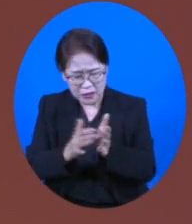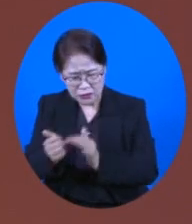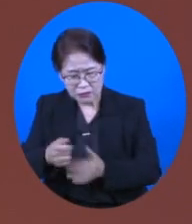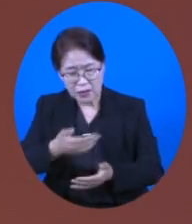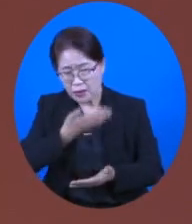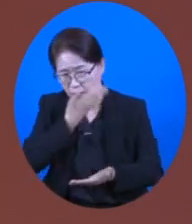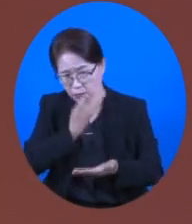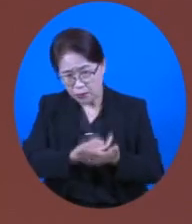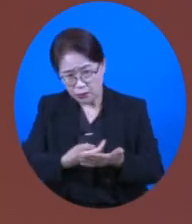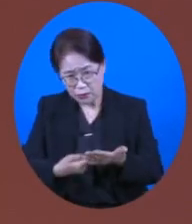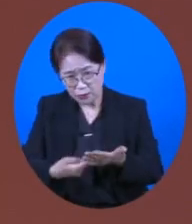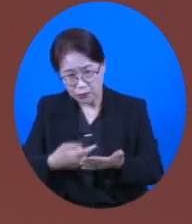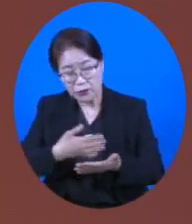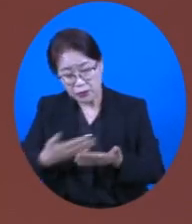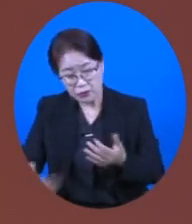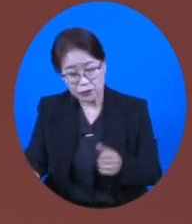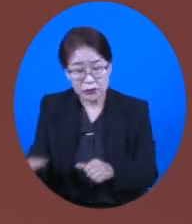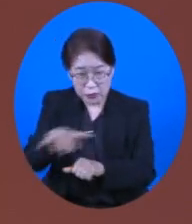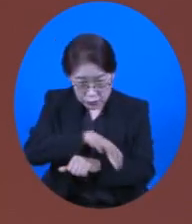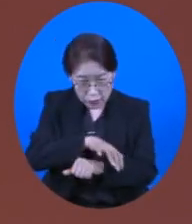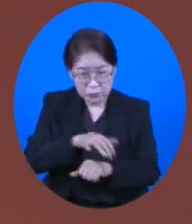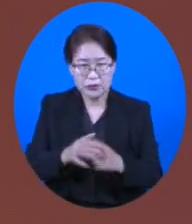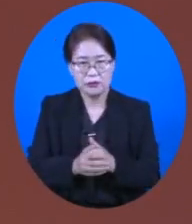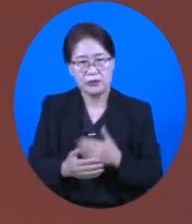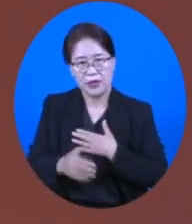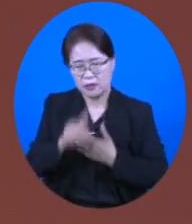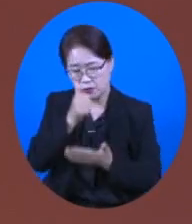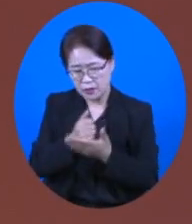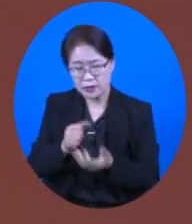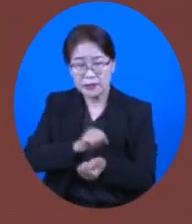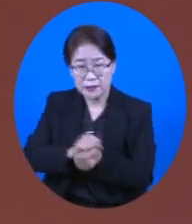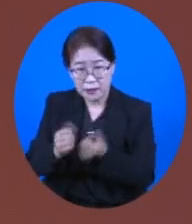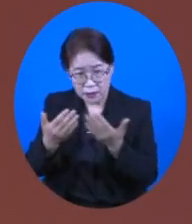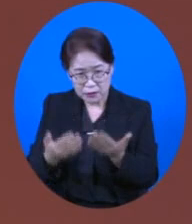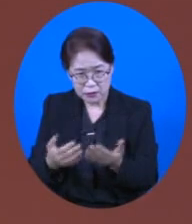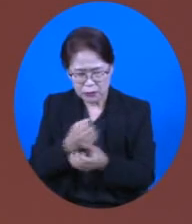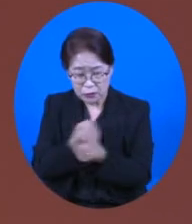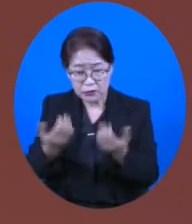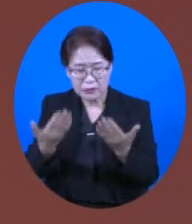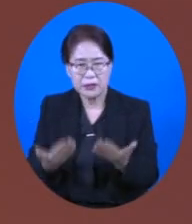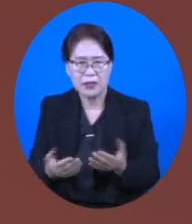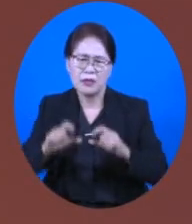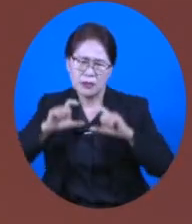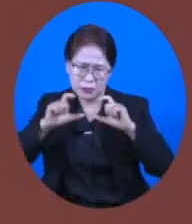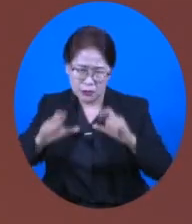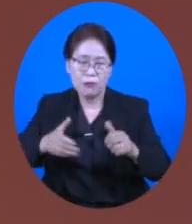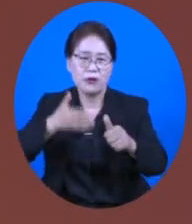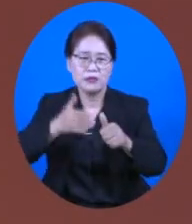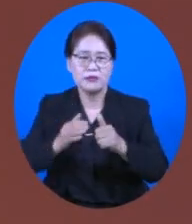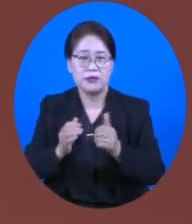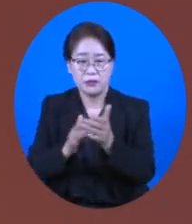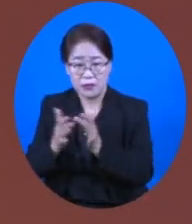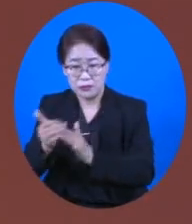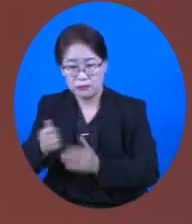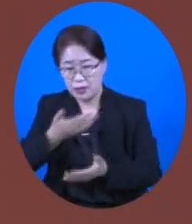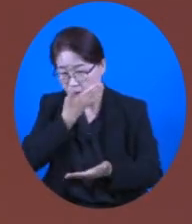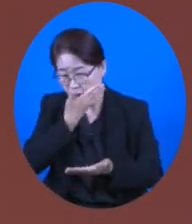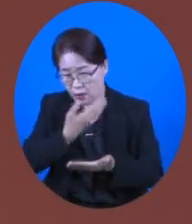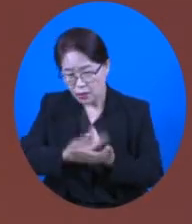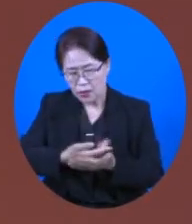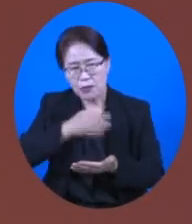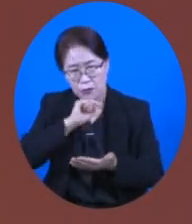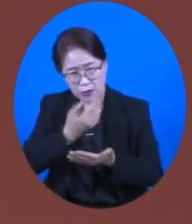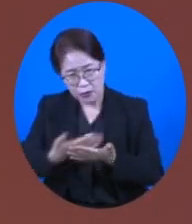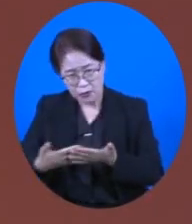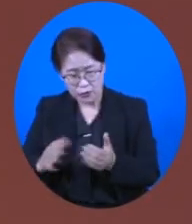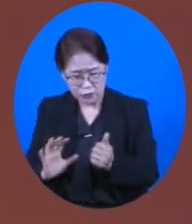덮으십시오. 예수님의 보혈이 나의 죄를 사했다라고 선포하십시오. 예수님의 보혈이 지금도 나를